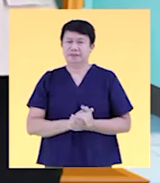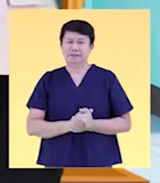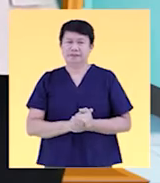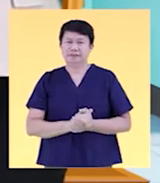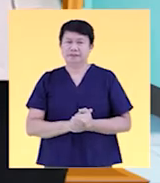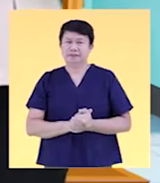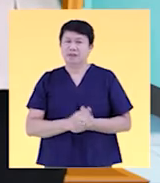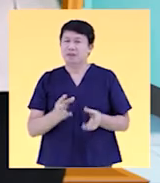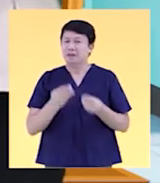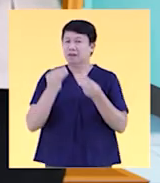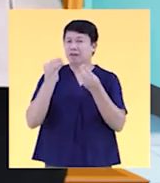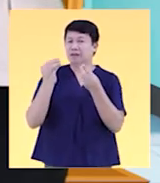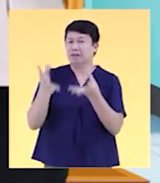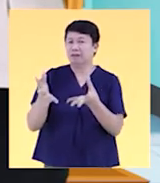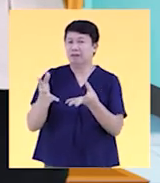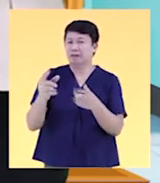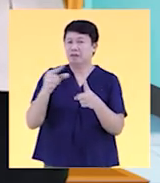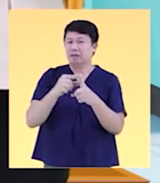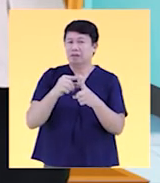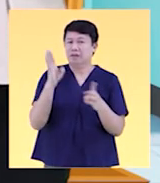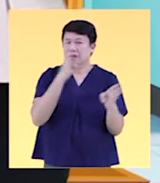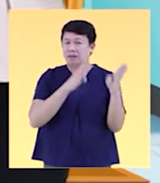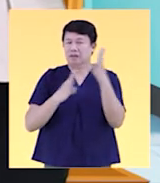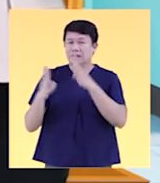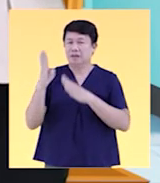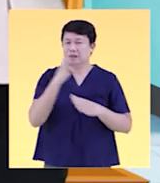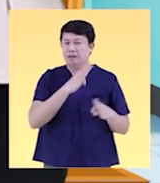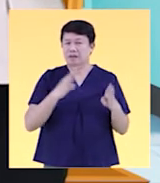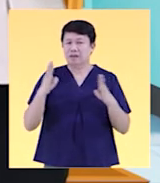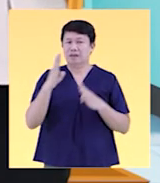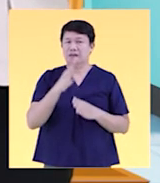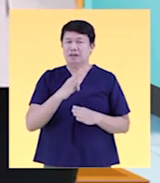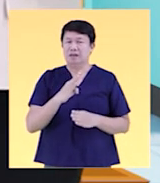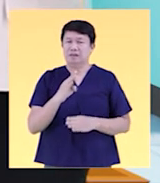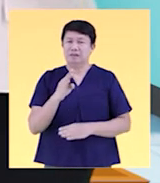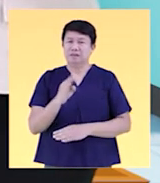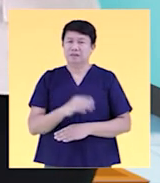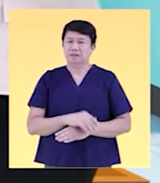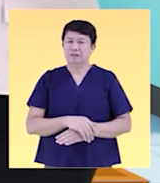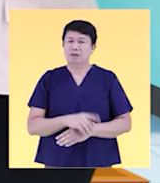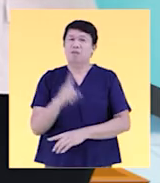Mahusay! Ang mga given sa word problem na ito ay